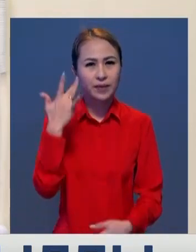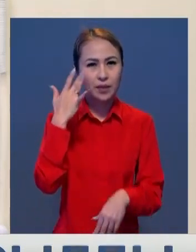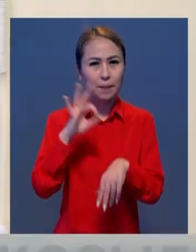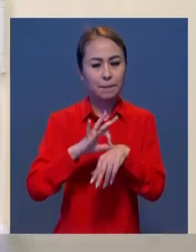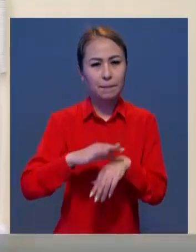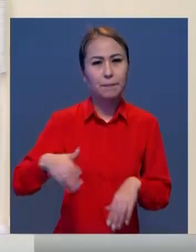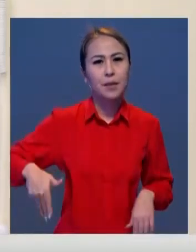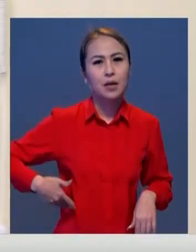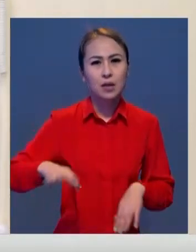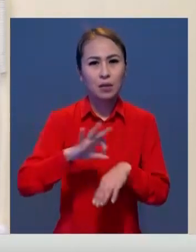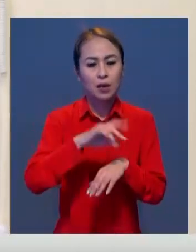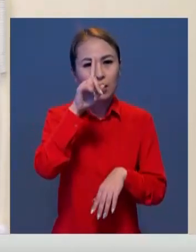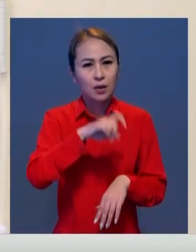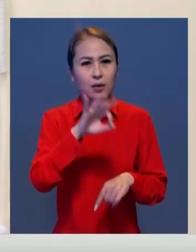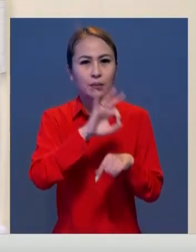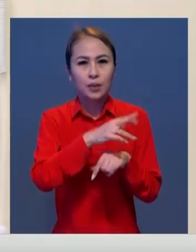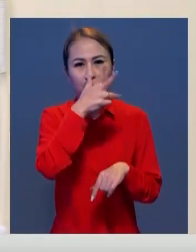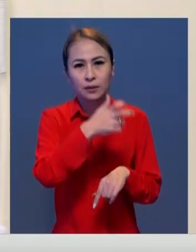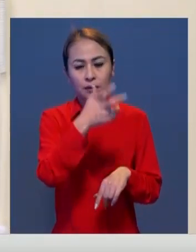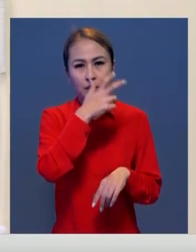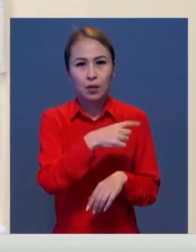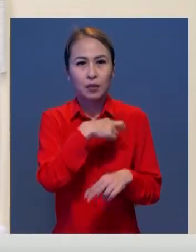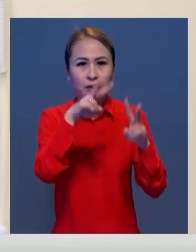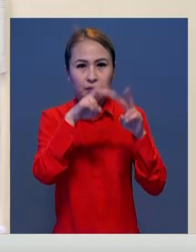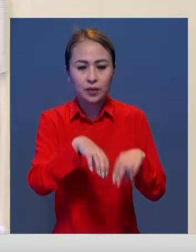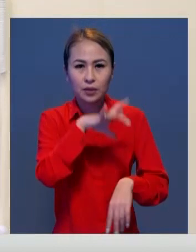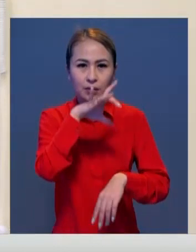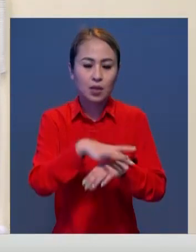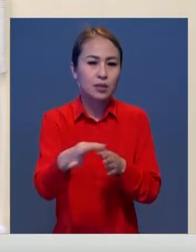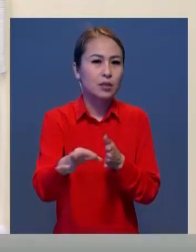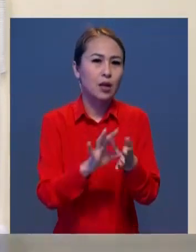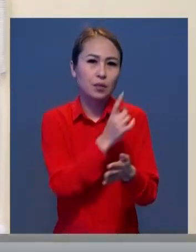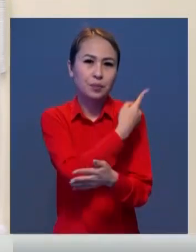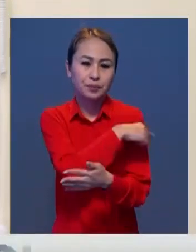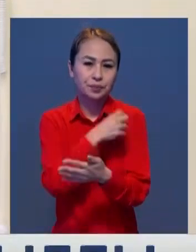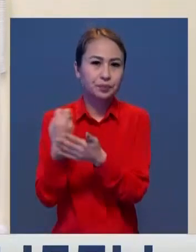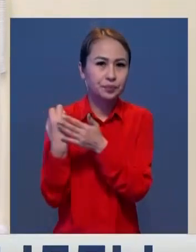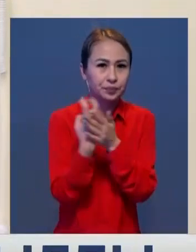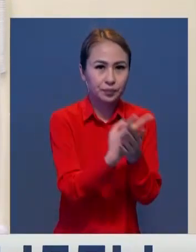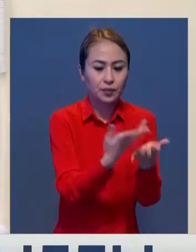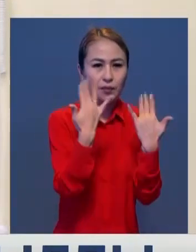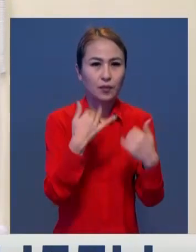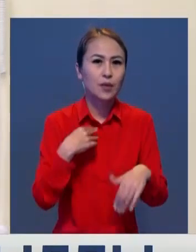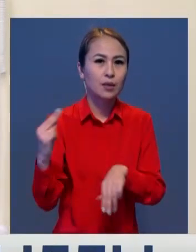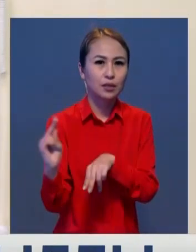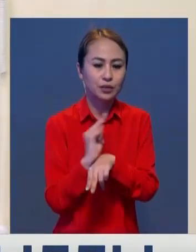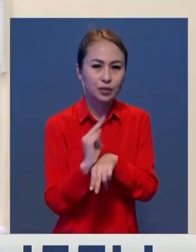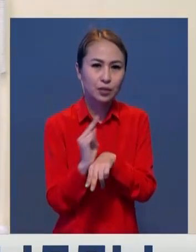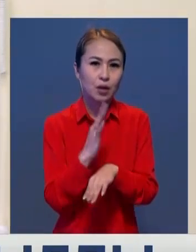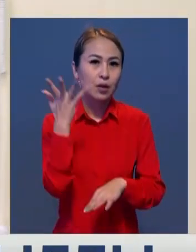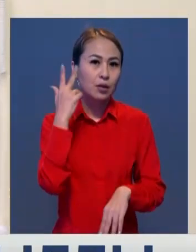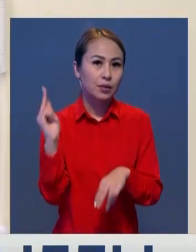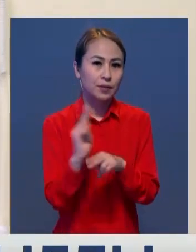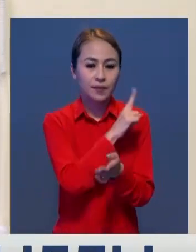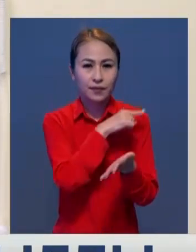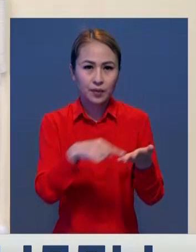ауырды. Дәрігерге көрініп, сараптама тапсырған соң диагноз қойылды. Дереу ауруханаға жатқызылдым. Енді ем қабылдап жатырмын. Емделіп